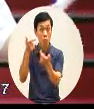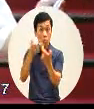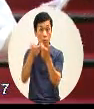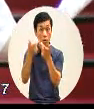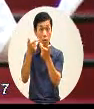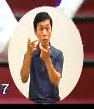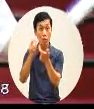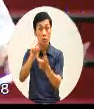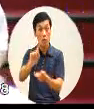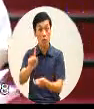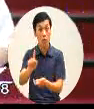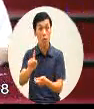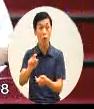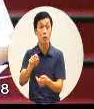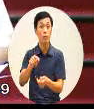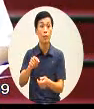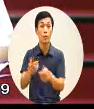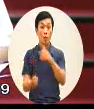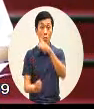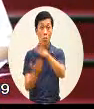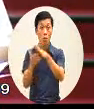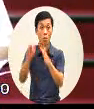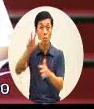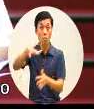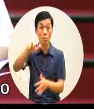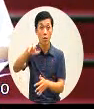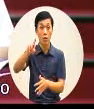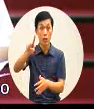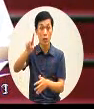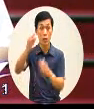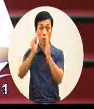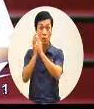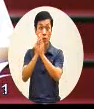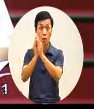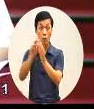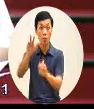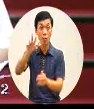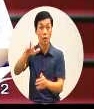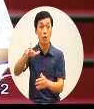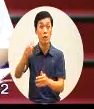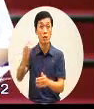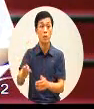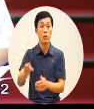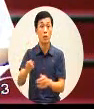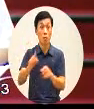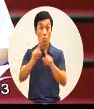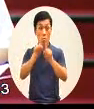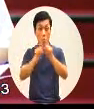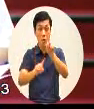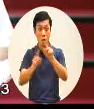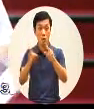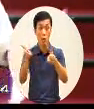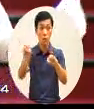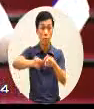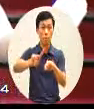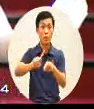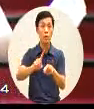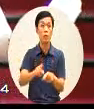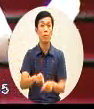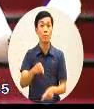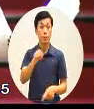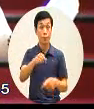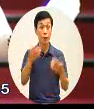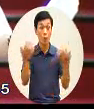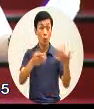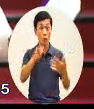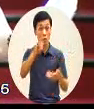样，一达到8000元。边边都给你哦，差别一倍哦。这个问题你